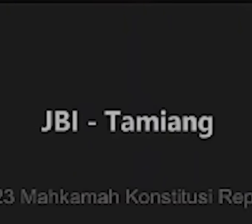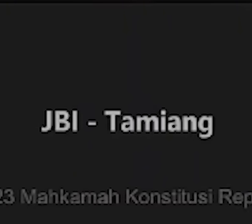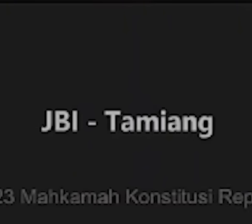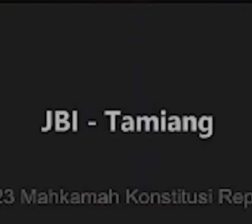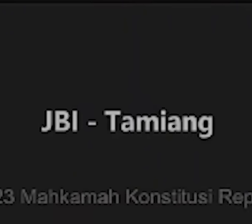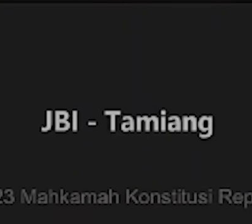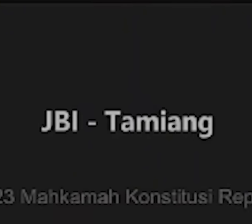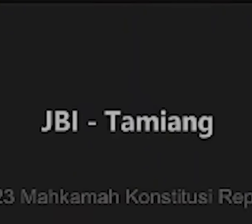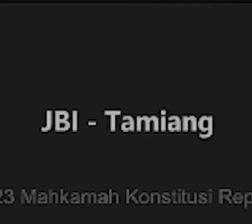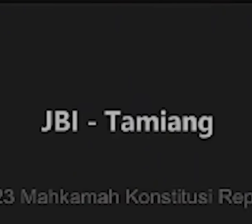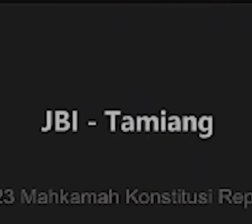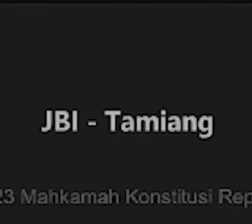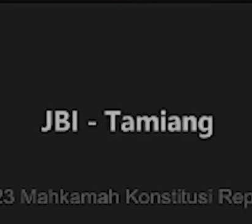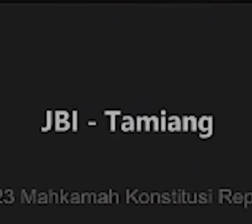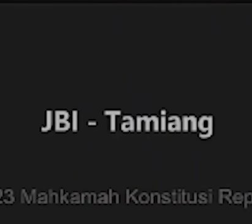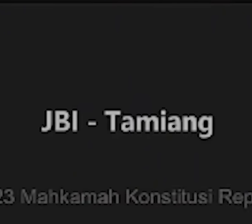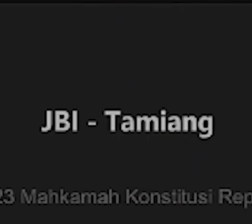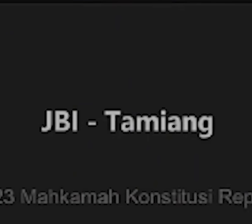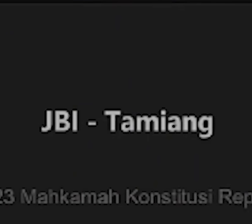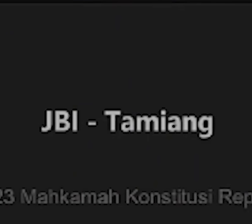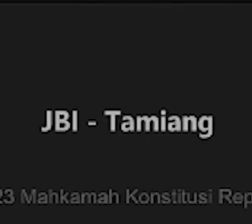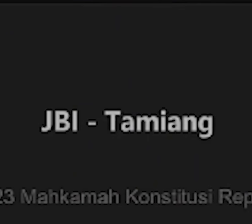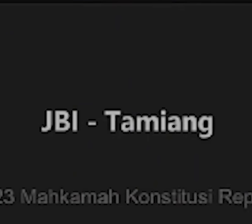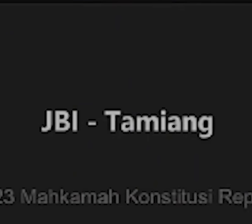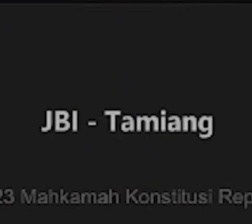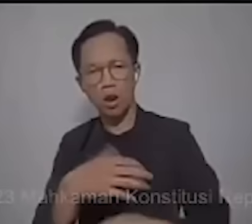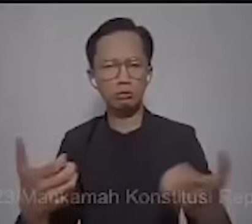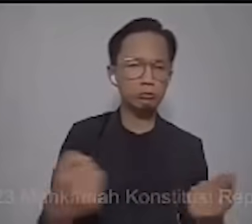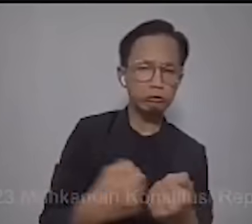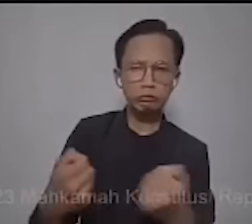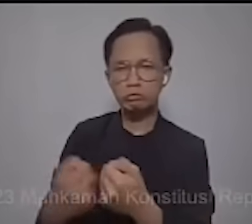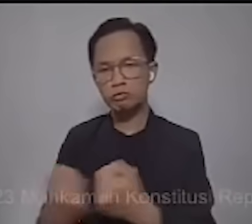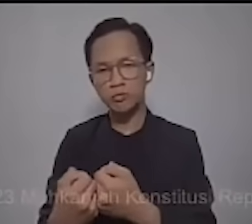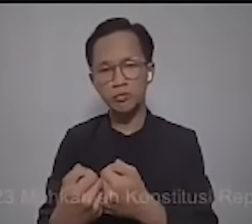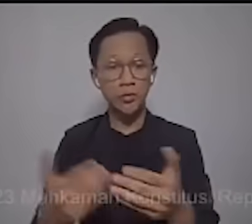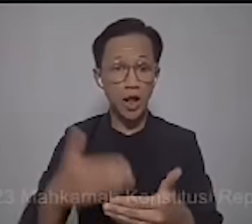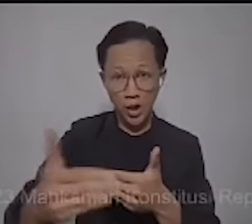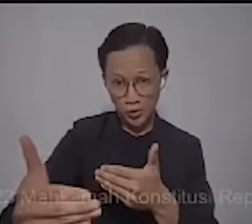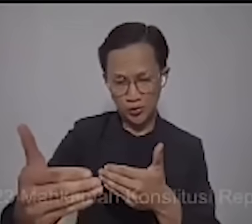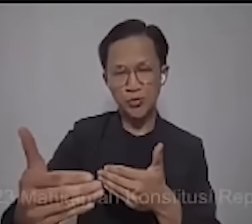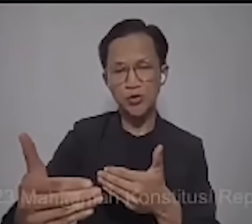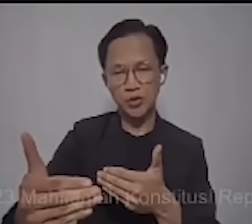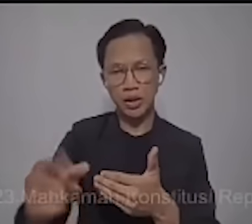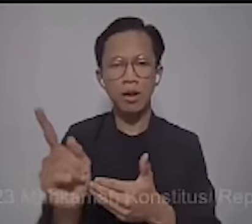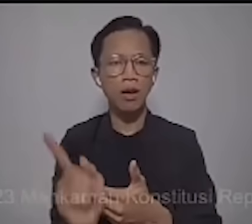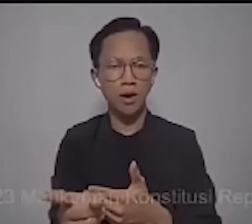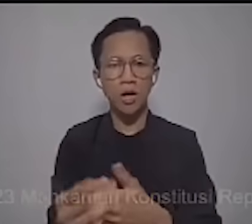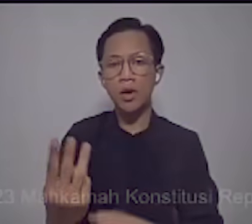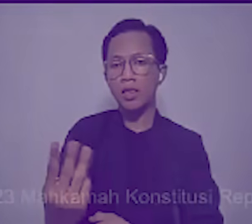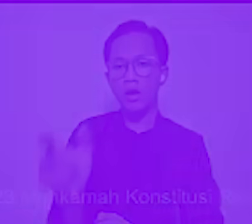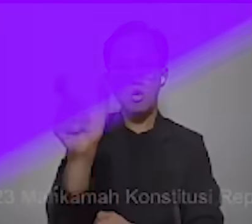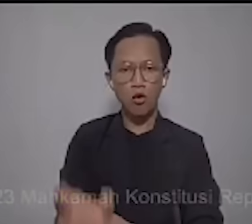potensi timbulnya benturan kepentingan selanjutnya saudara-saudara ada dari tiga orang